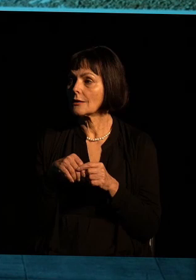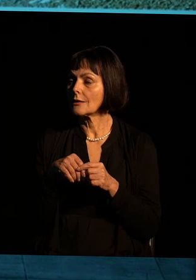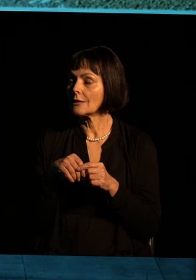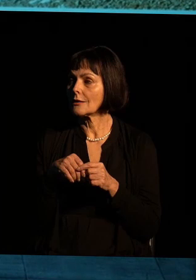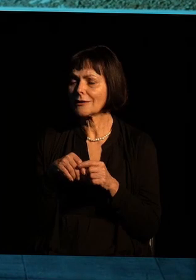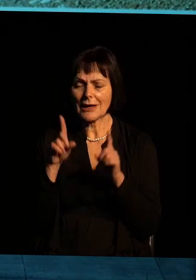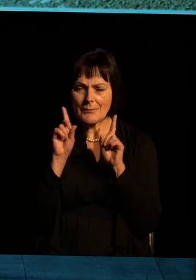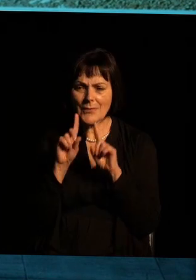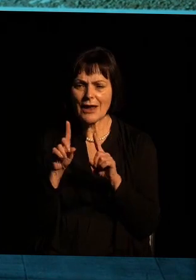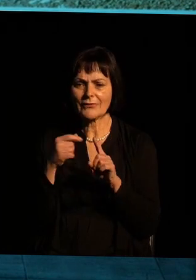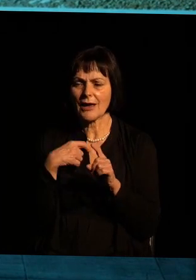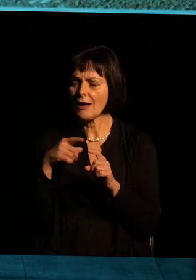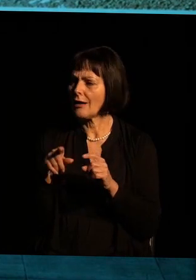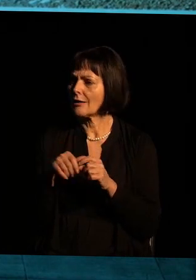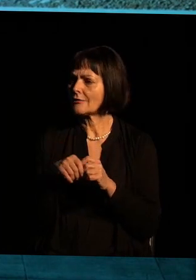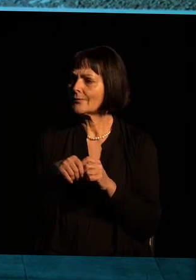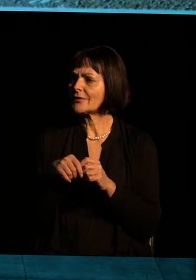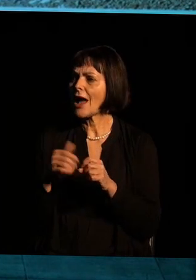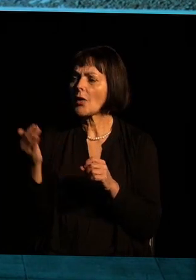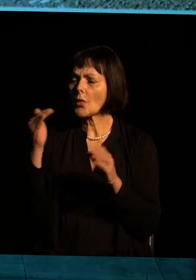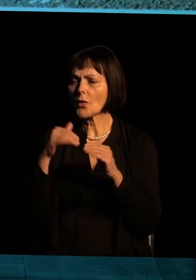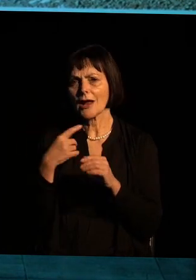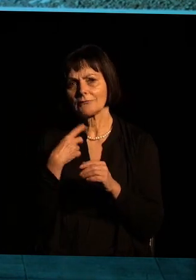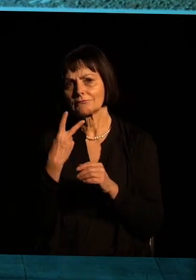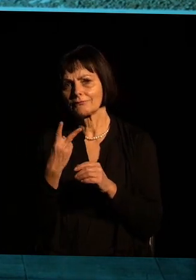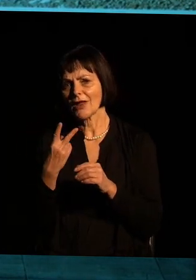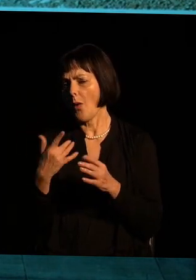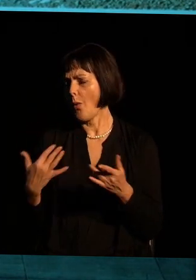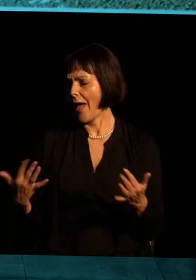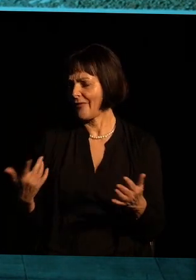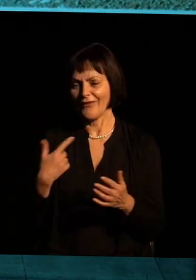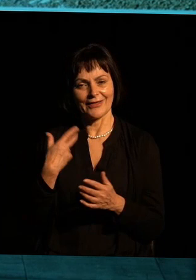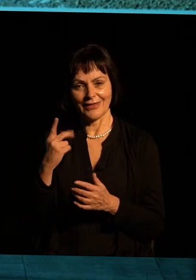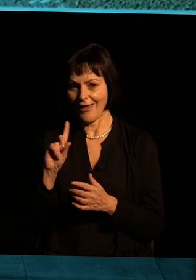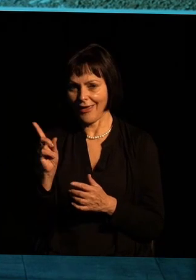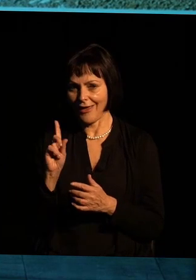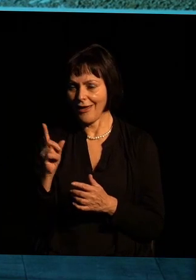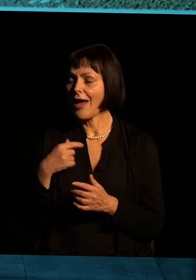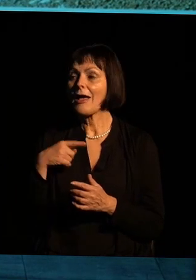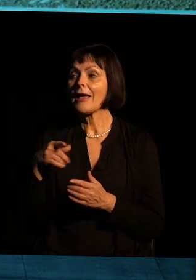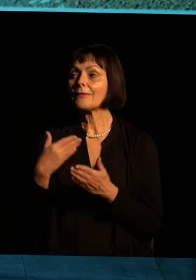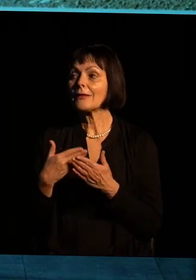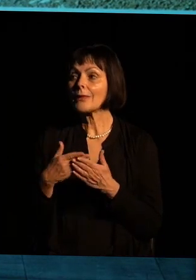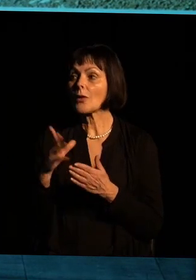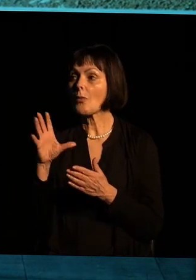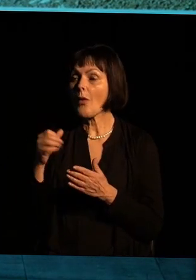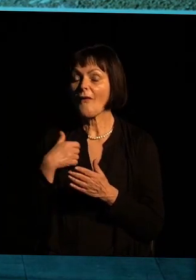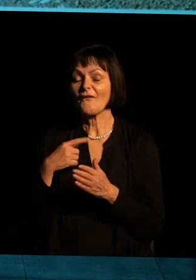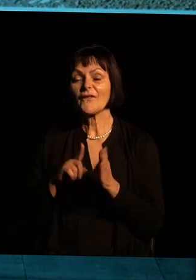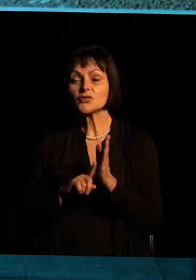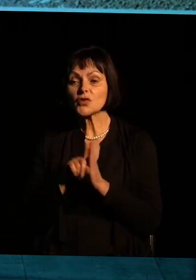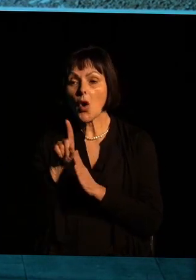I rzeczywiście tam, mimo że ta góra może wydaje się taka łatwa, to wcale nie jest taka łatwa, dlatego że tam